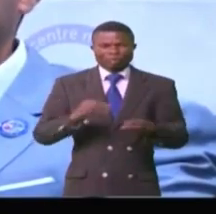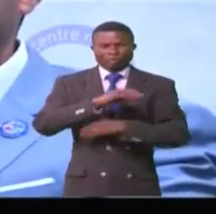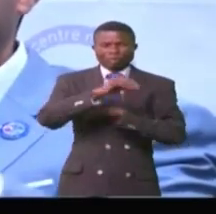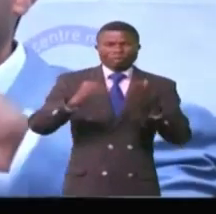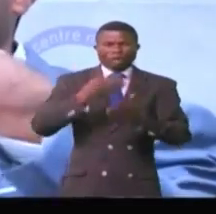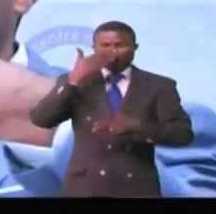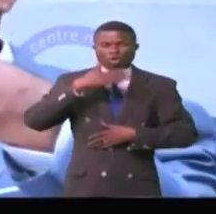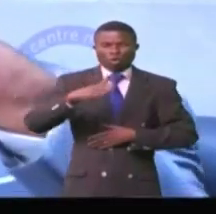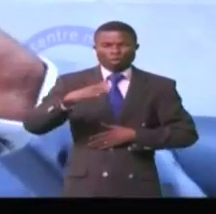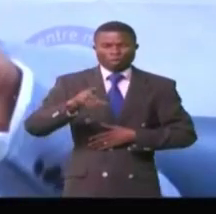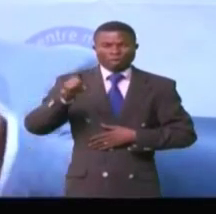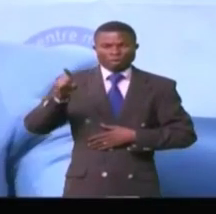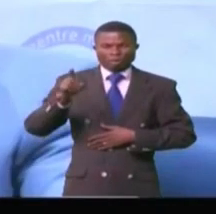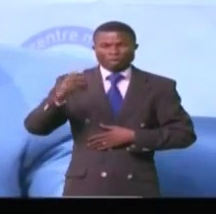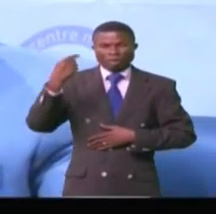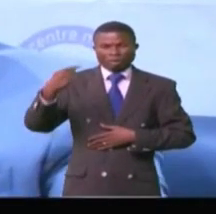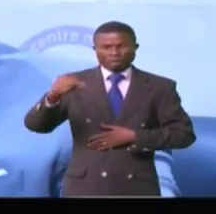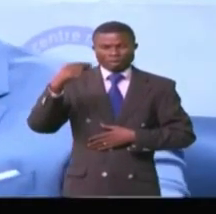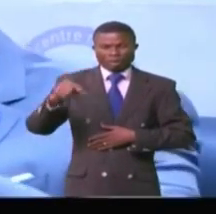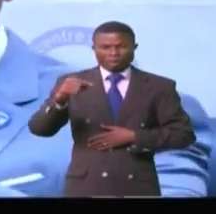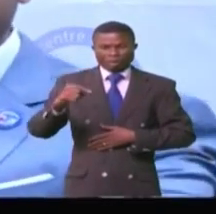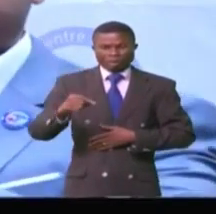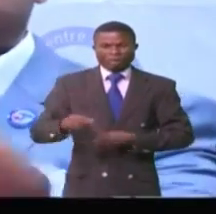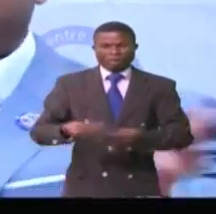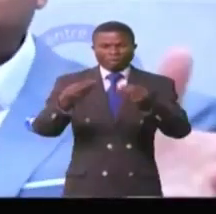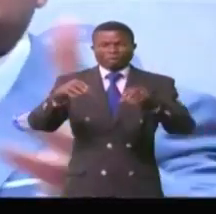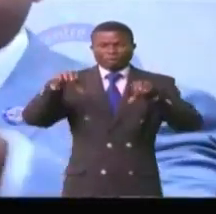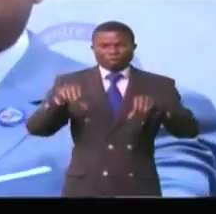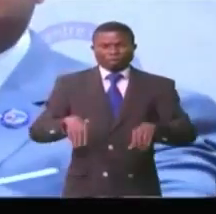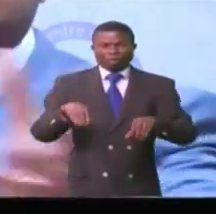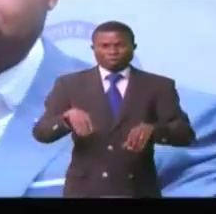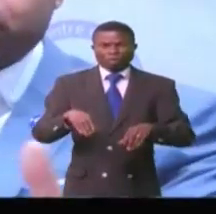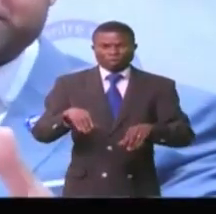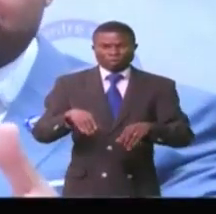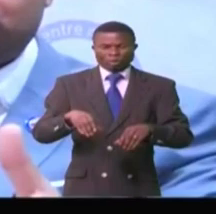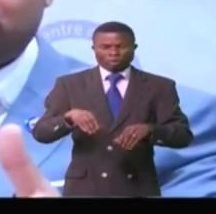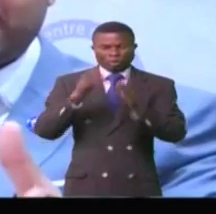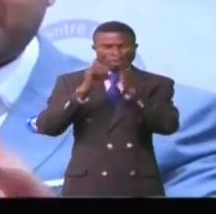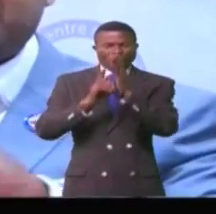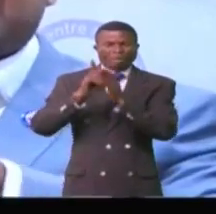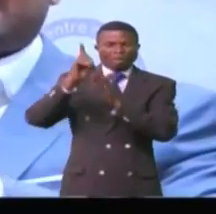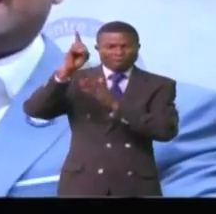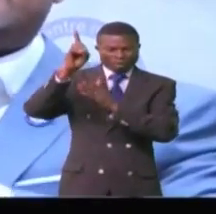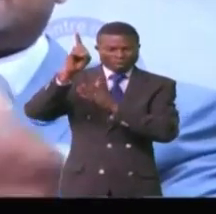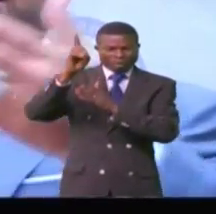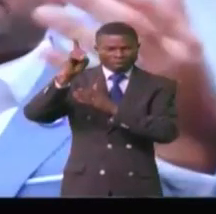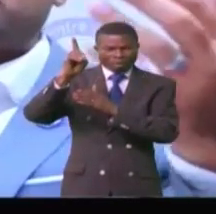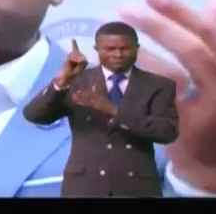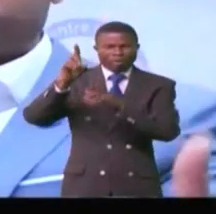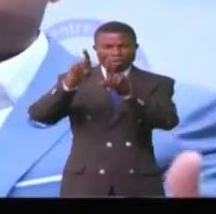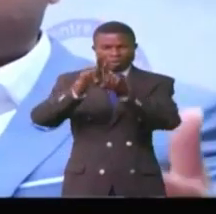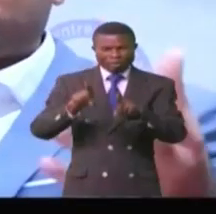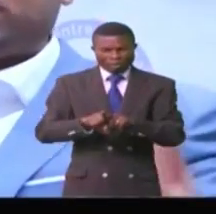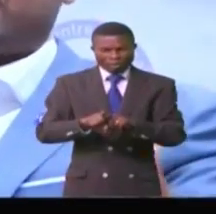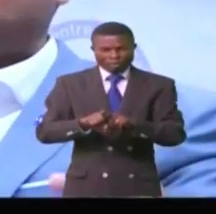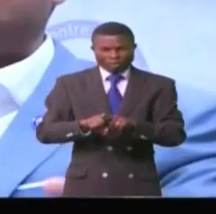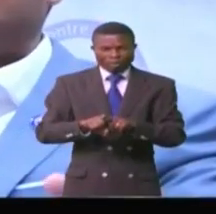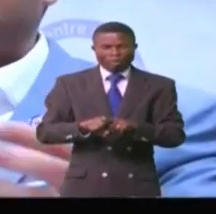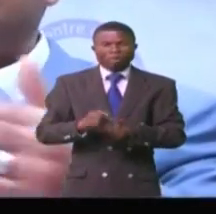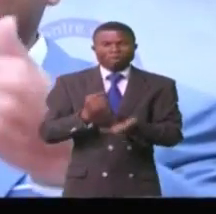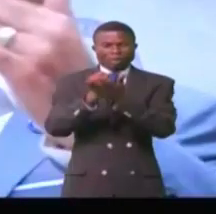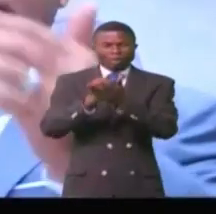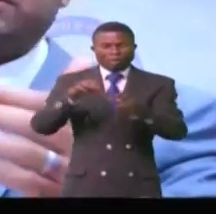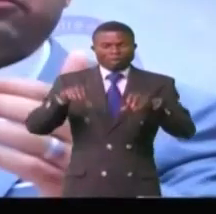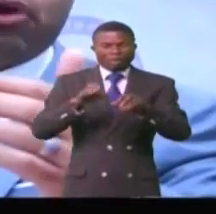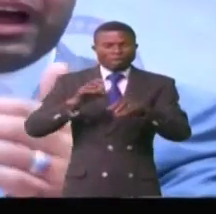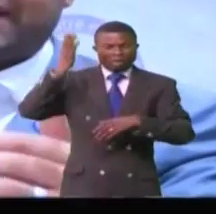médical Diamant a pu mettre le Congo on the map, comme on dit en anglais, et faire connaître le